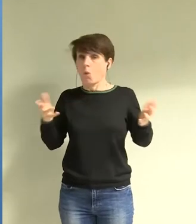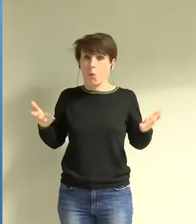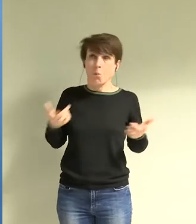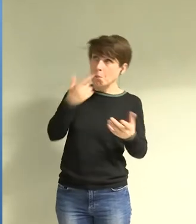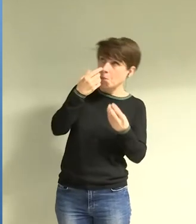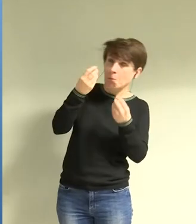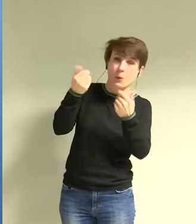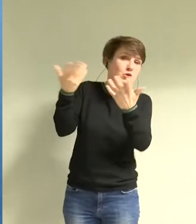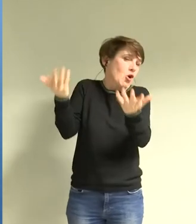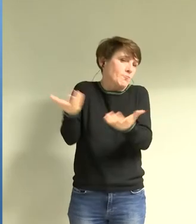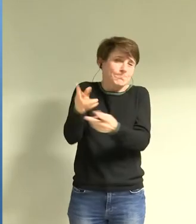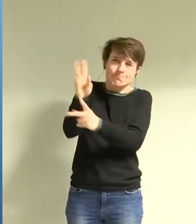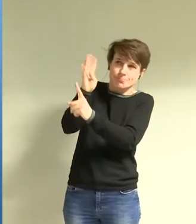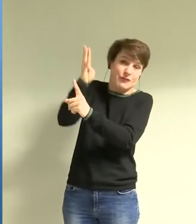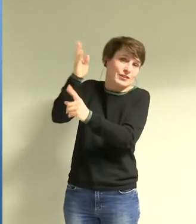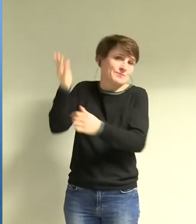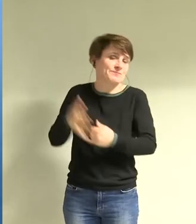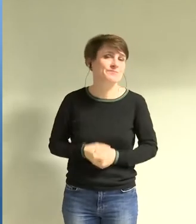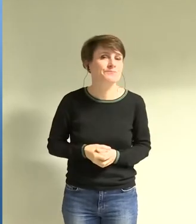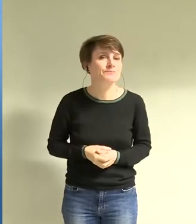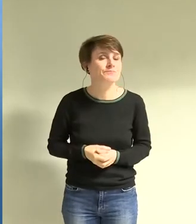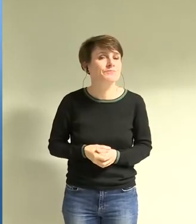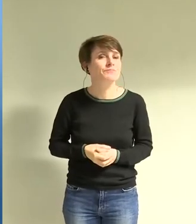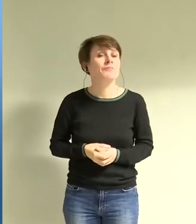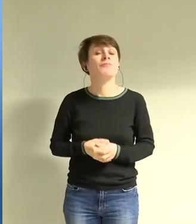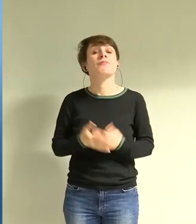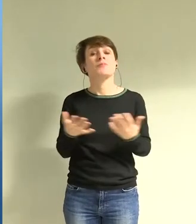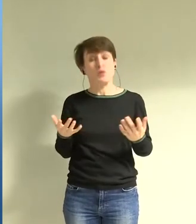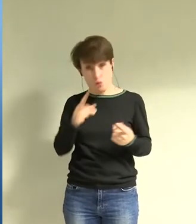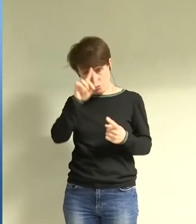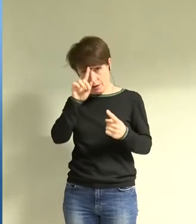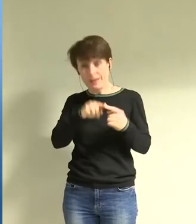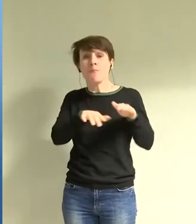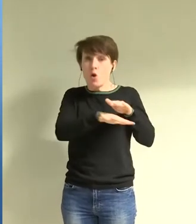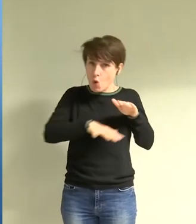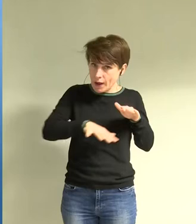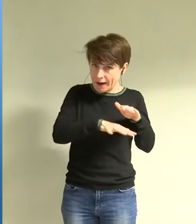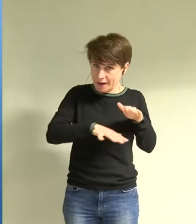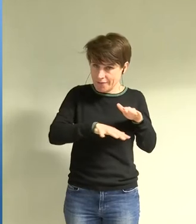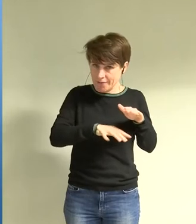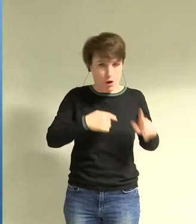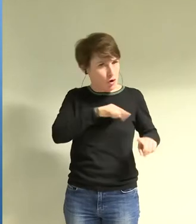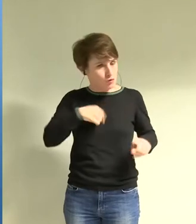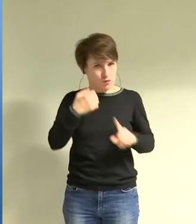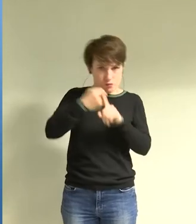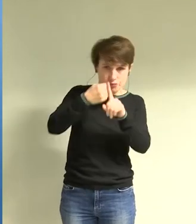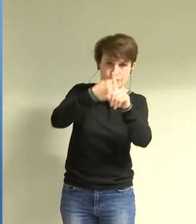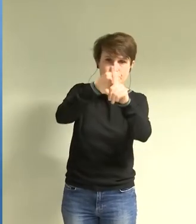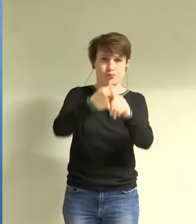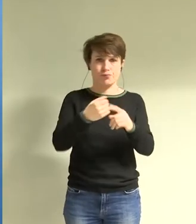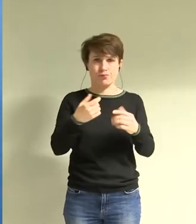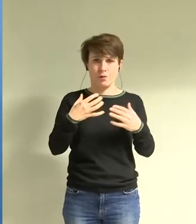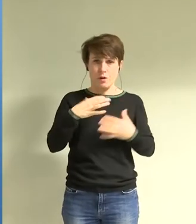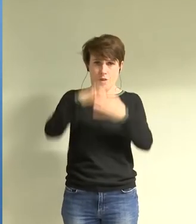son expression donc à la fois sur le plan local parce que nous défendons la laïcité française qui